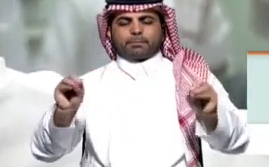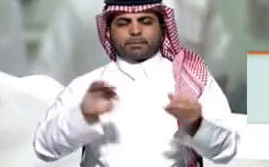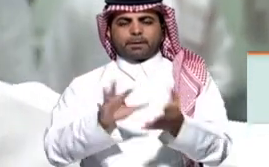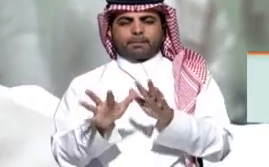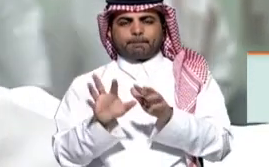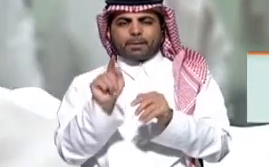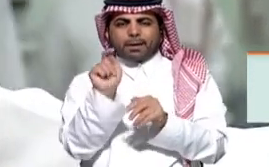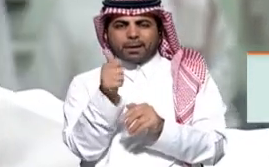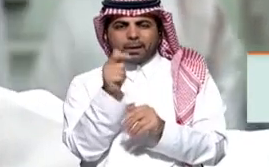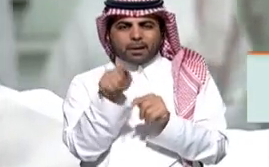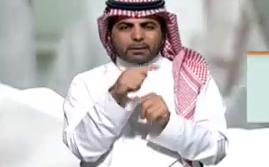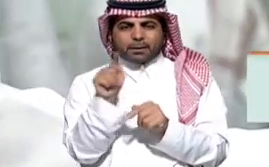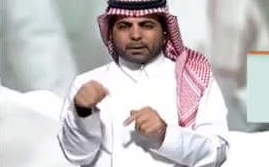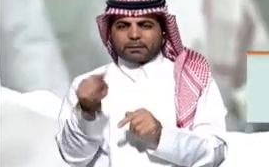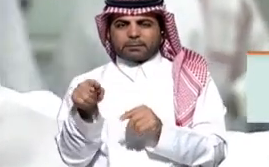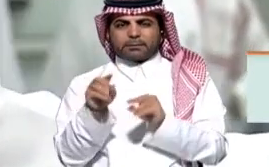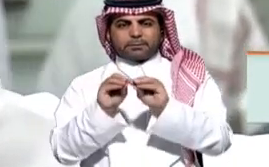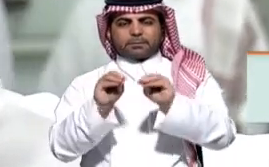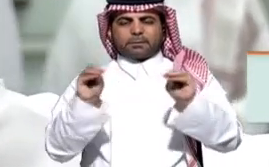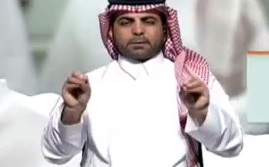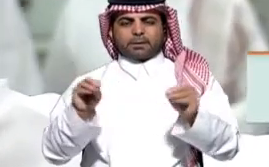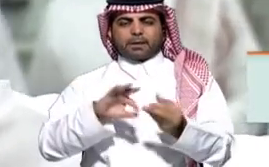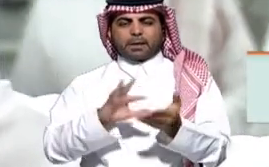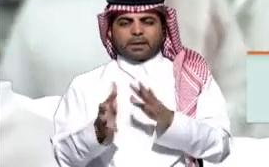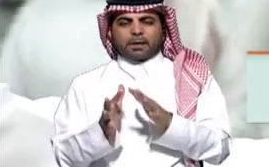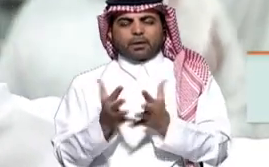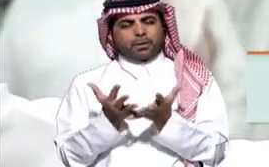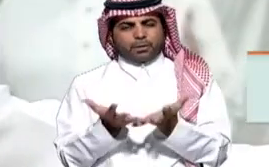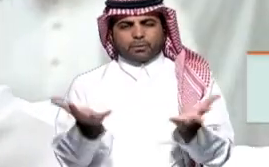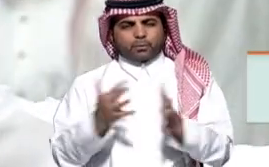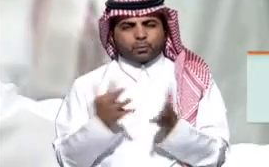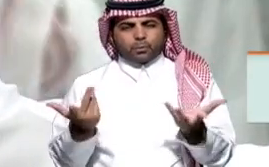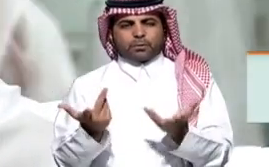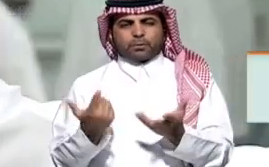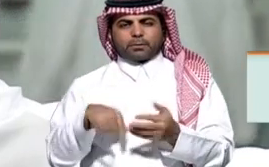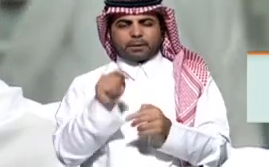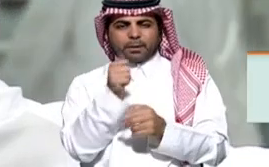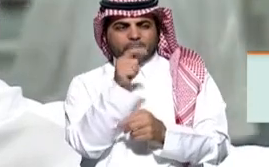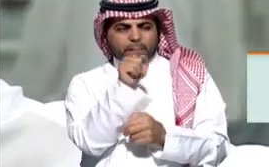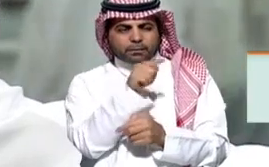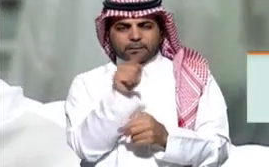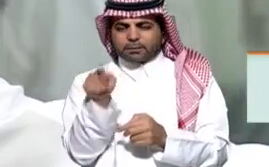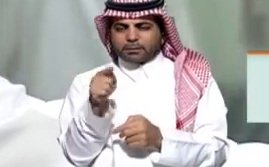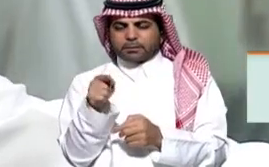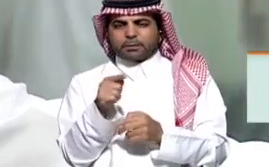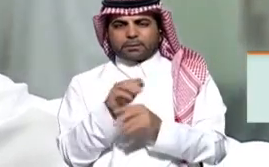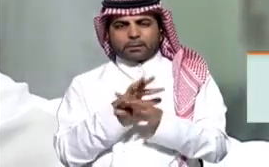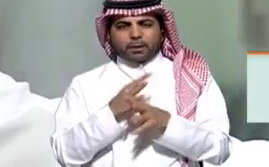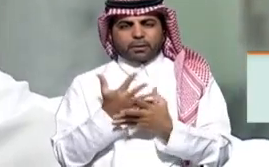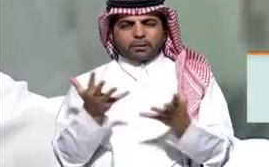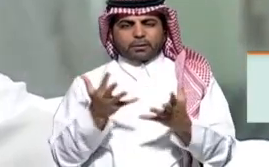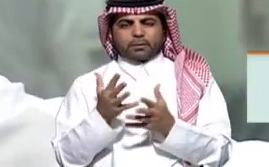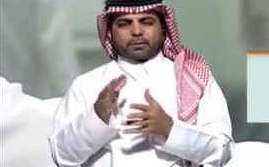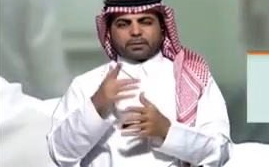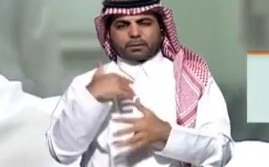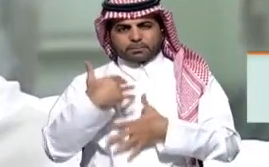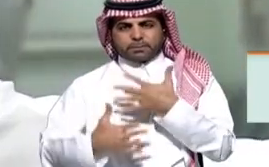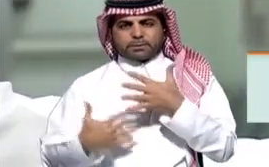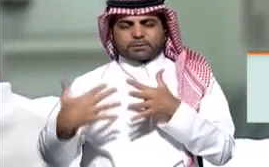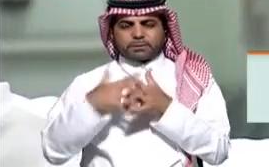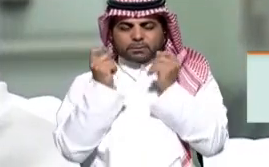من المفاهيم تجاه كثير من السلوكيات الخاطئة، وتساهم بإذن الله في رفع